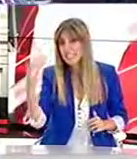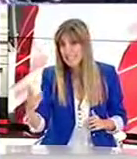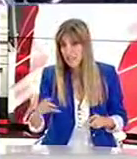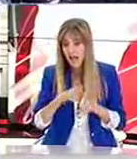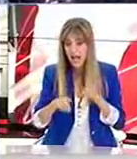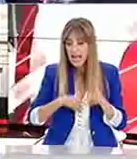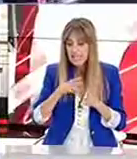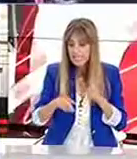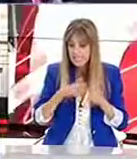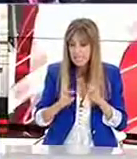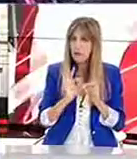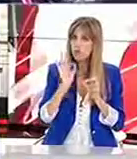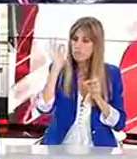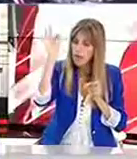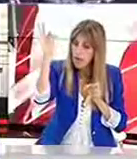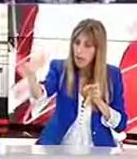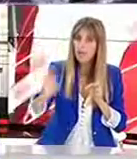λιμάνι της Πάτρας.